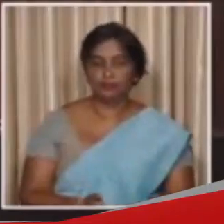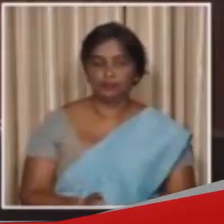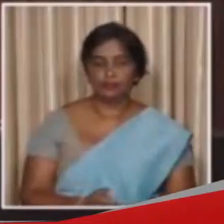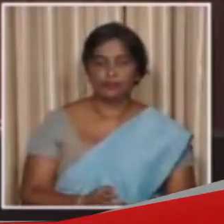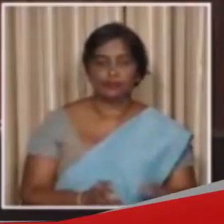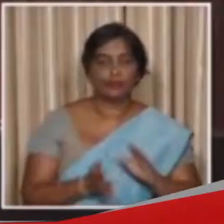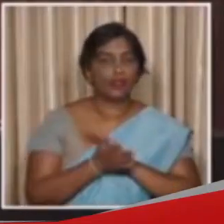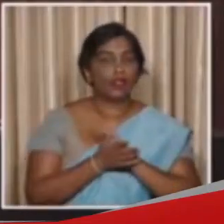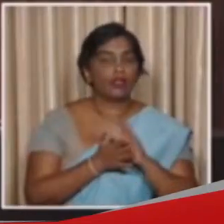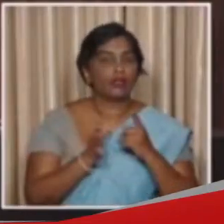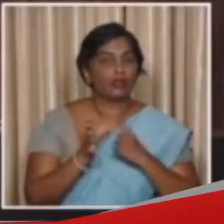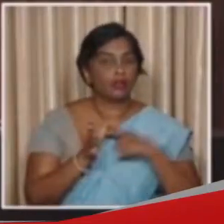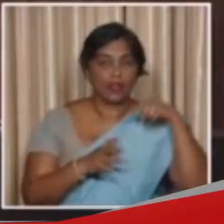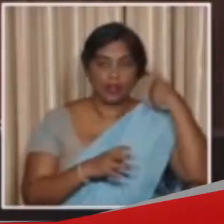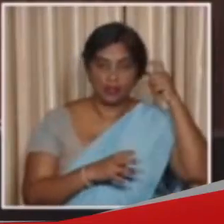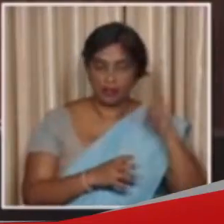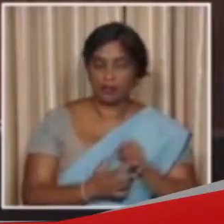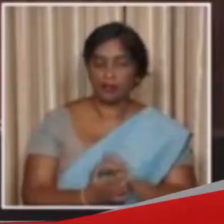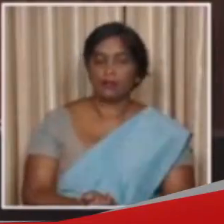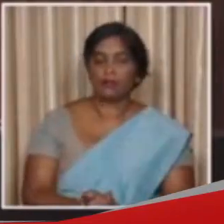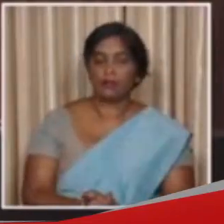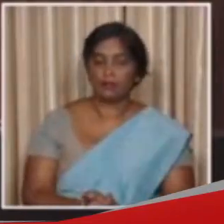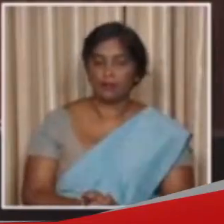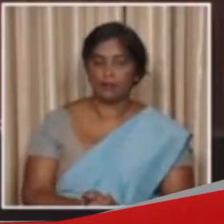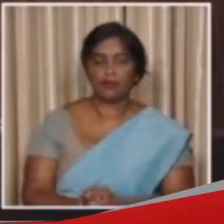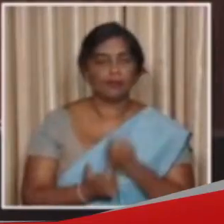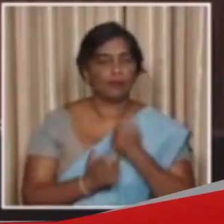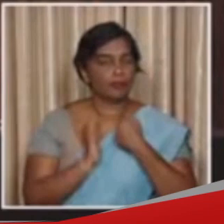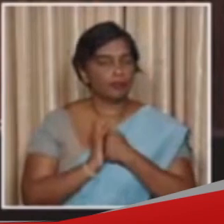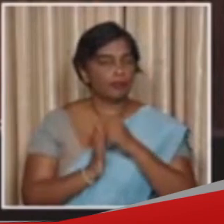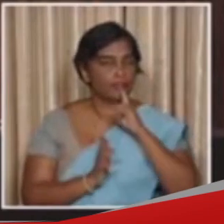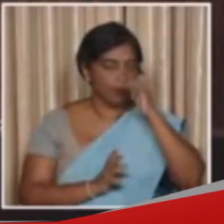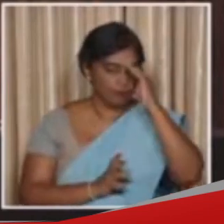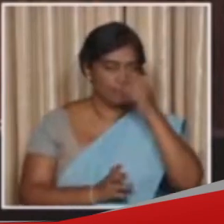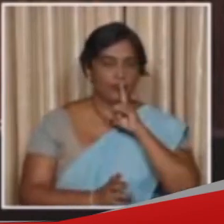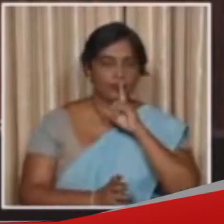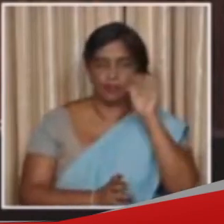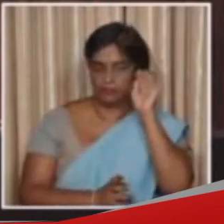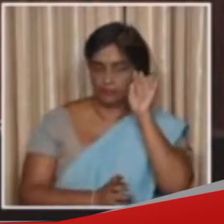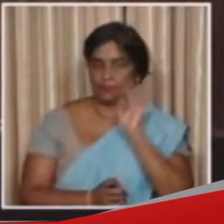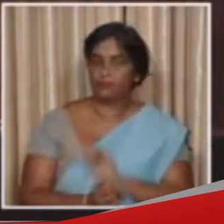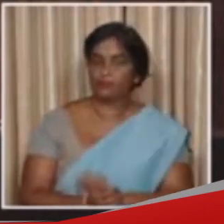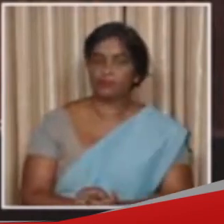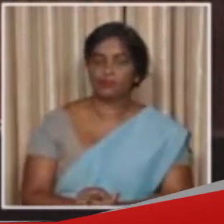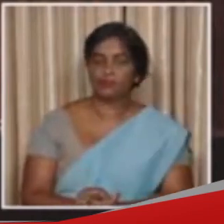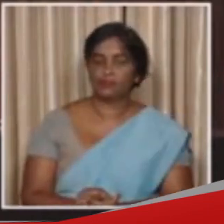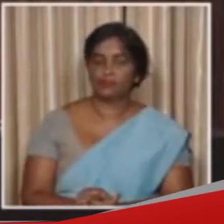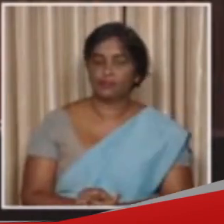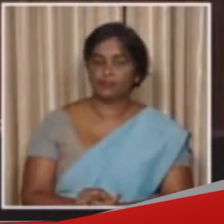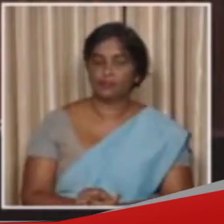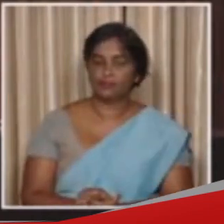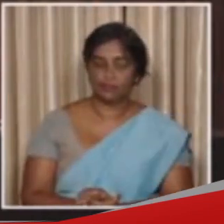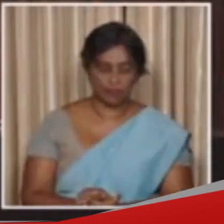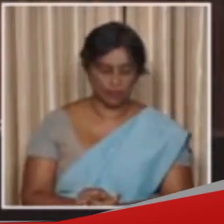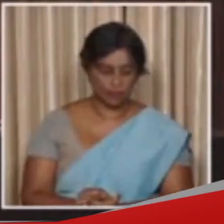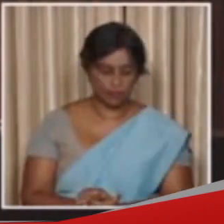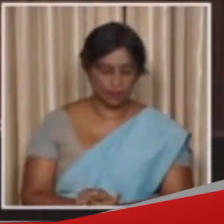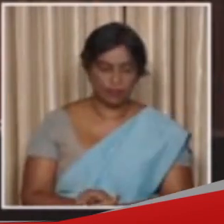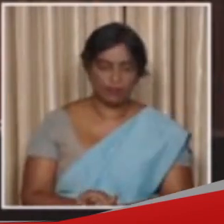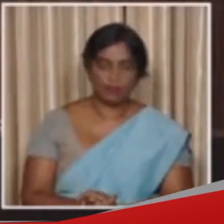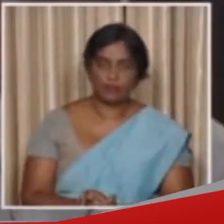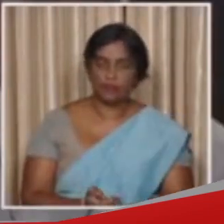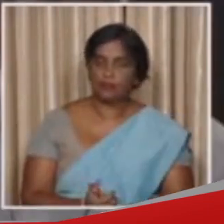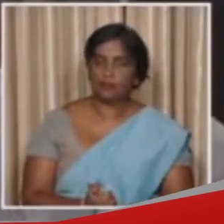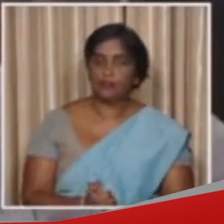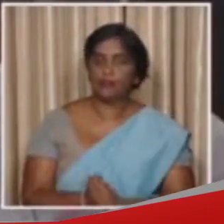ආචාර්ය හරිනේ අමර සූර්ය මැතිණිය ගරු කථානායකතුමනි මං අහනවා ගරු කථානායකතුමනි